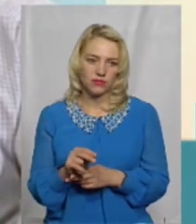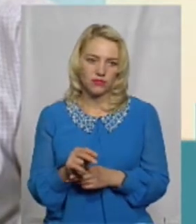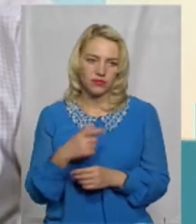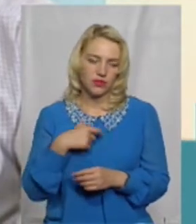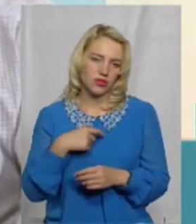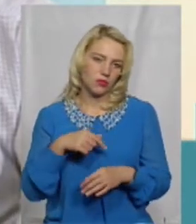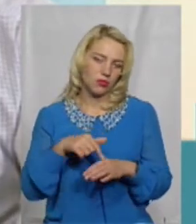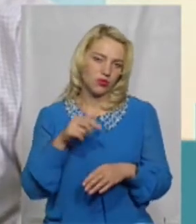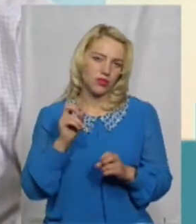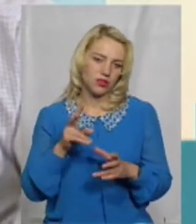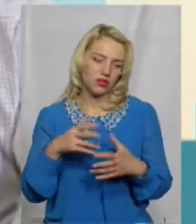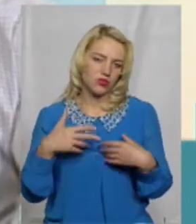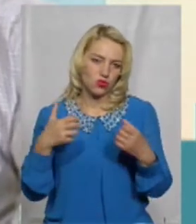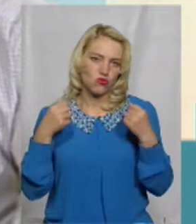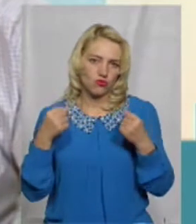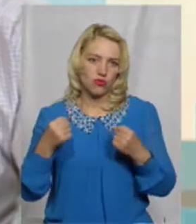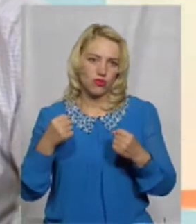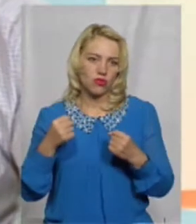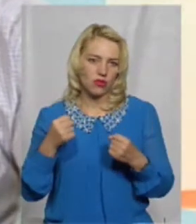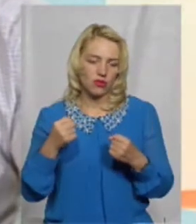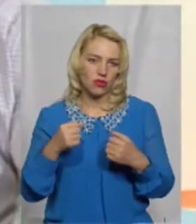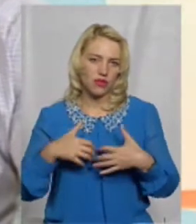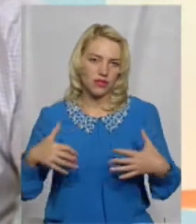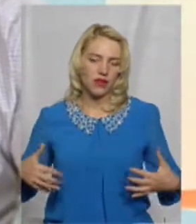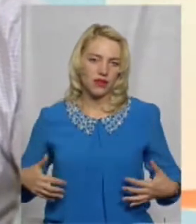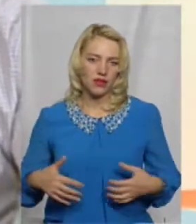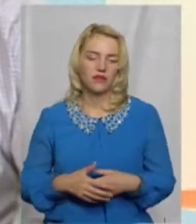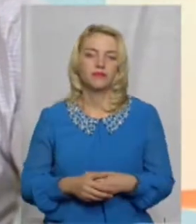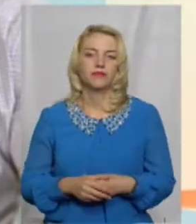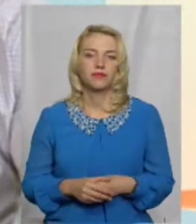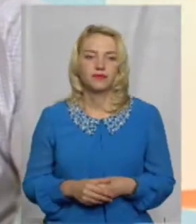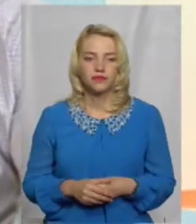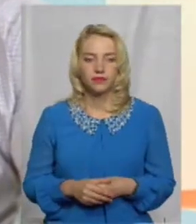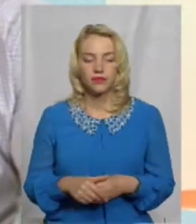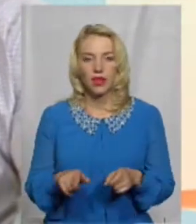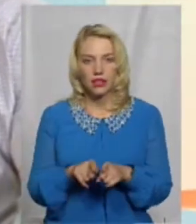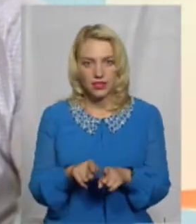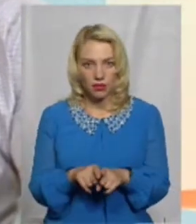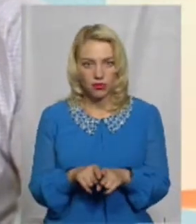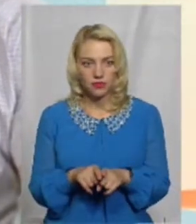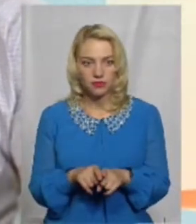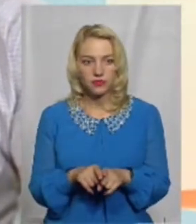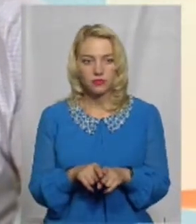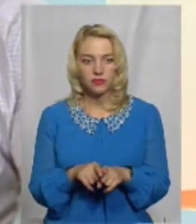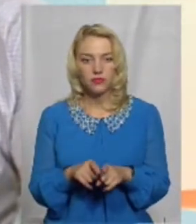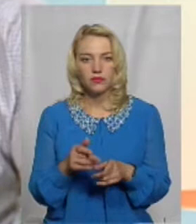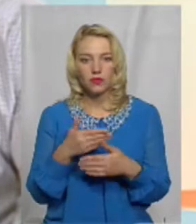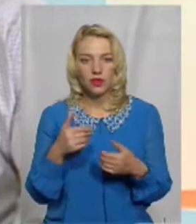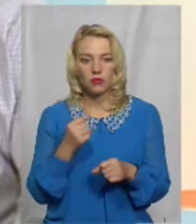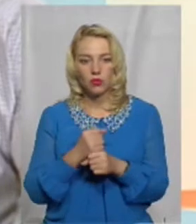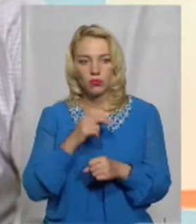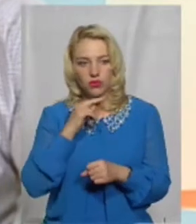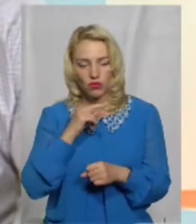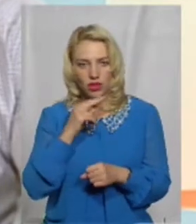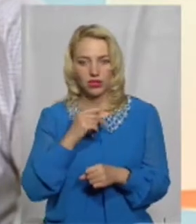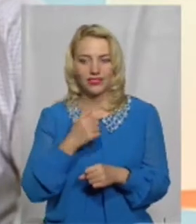себе почувати дійсно як здоровий повинна бути люба тварина. І так само, звісно, нам от роблять зауваження,